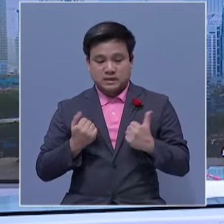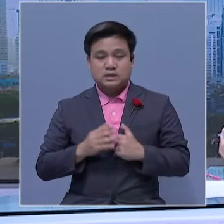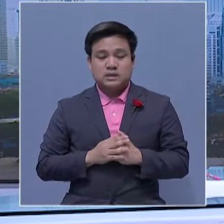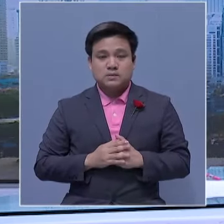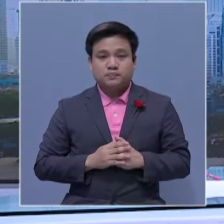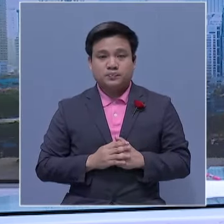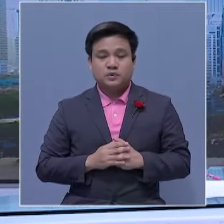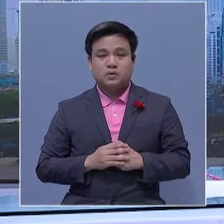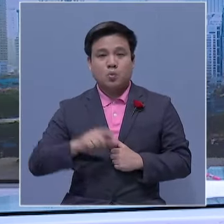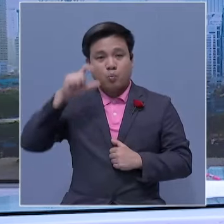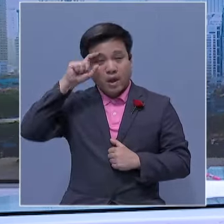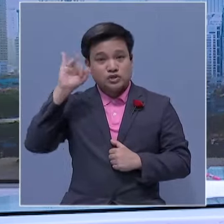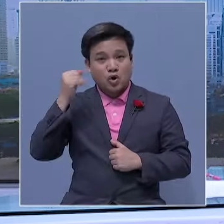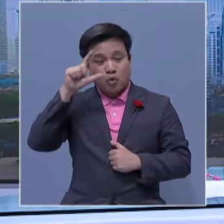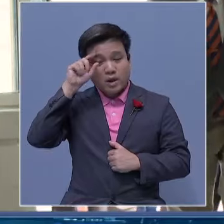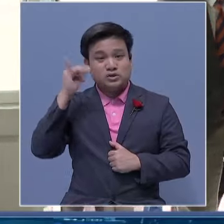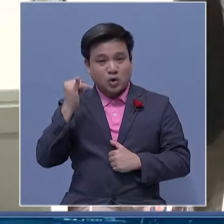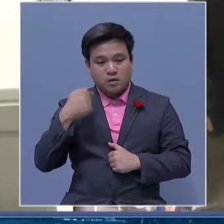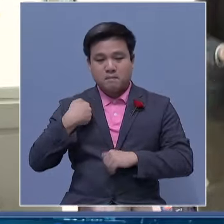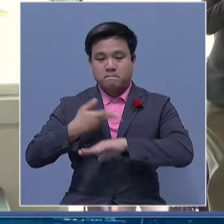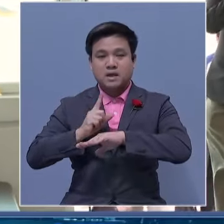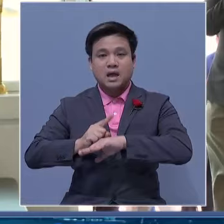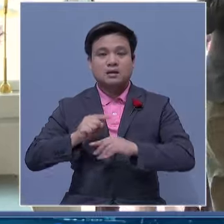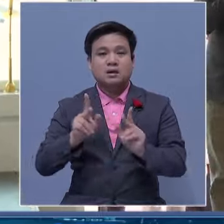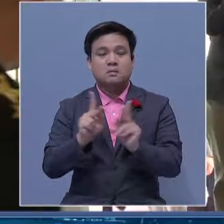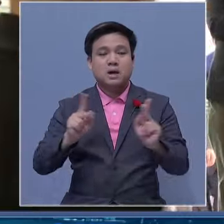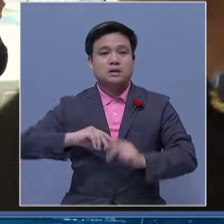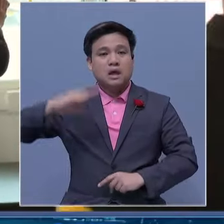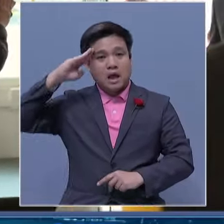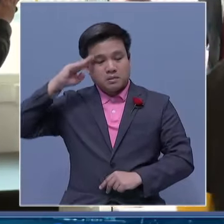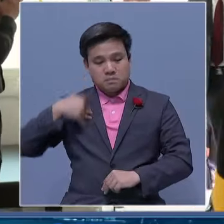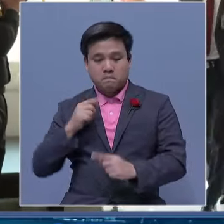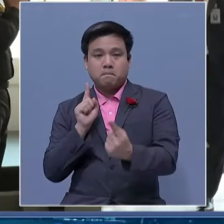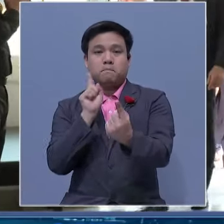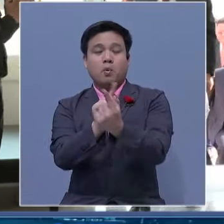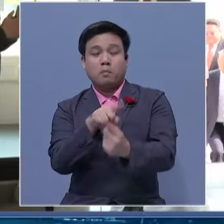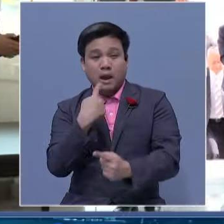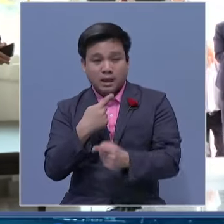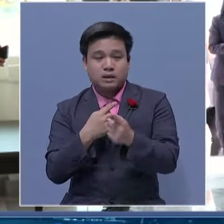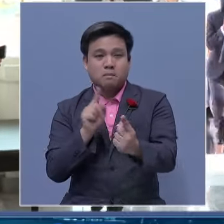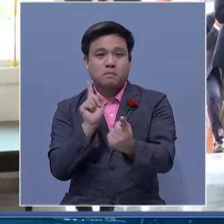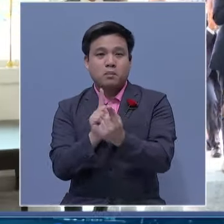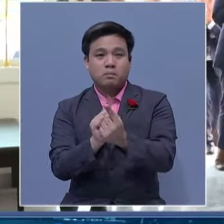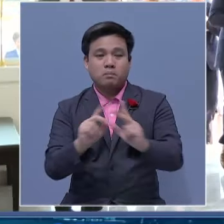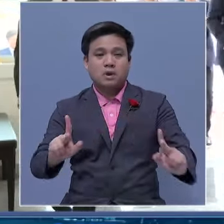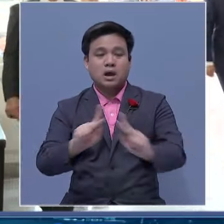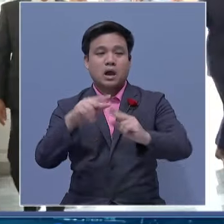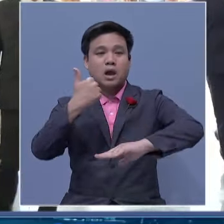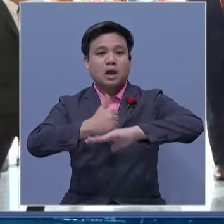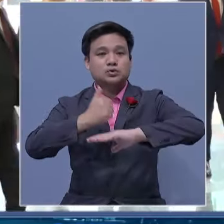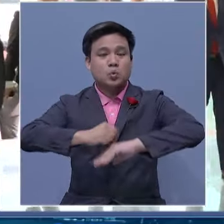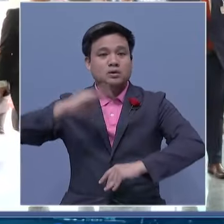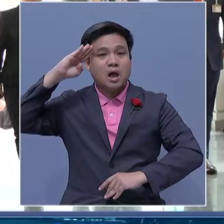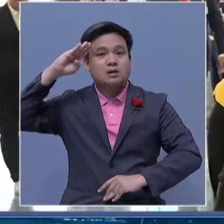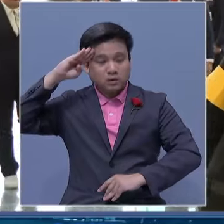อดี 2นะครับในฐานะที่เป็นประธานกมททหารก็เดินทางไปพบกับบิ๊กทินสุทินคลังแสงคือคือไปหาถึงที่เลยอ่ะอ่า